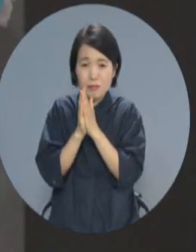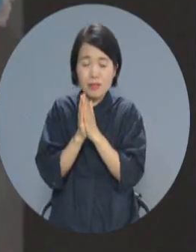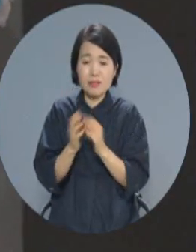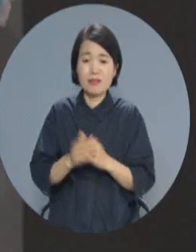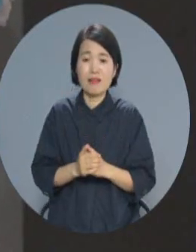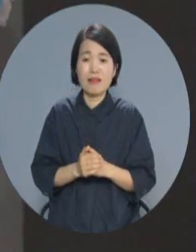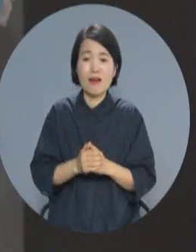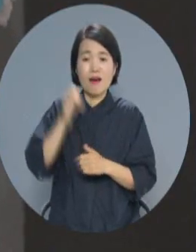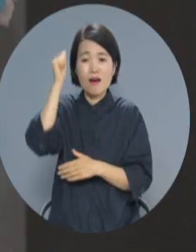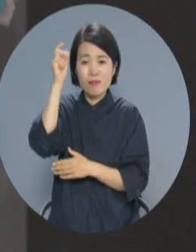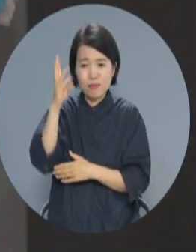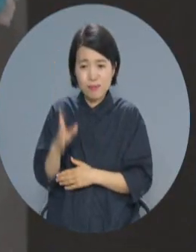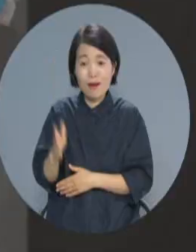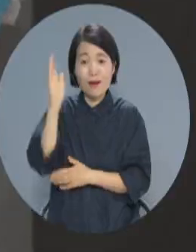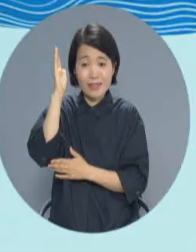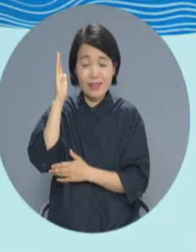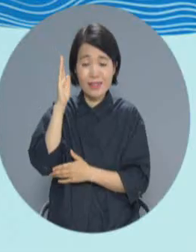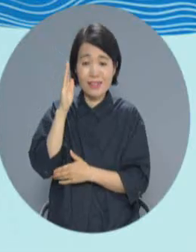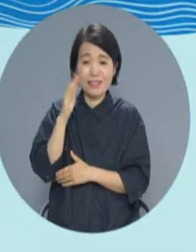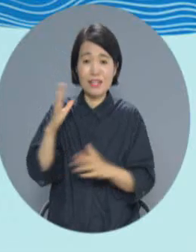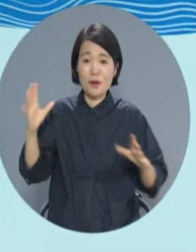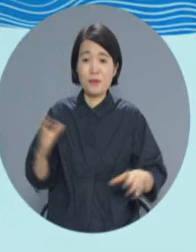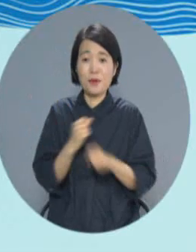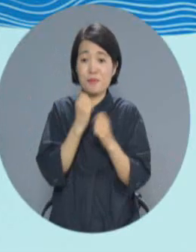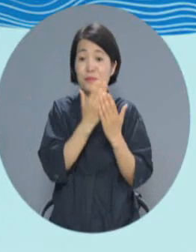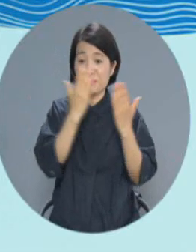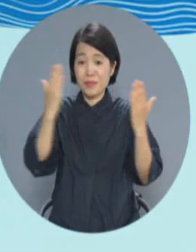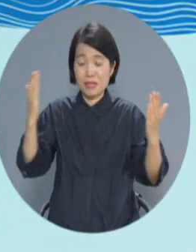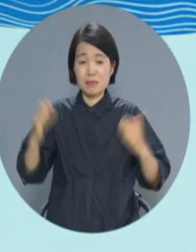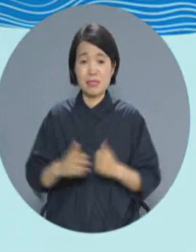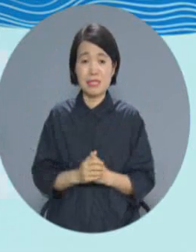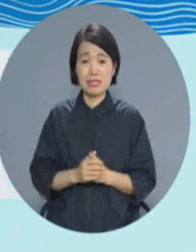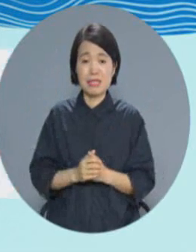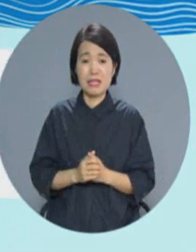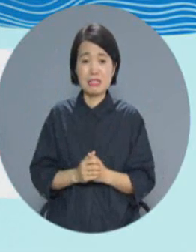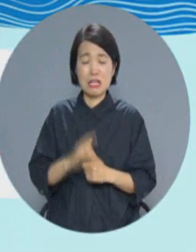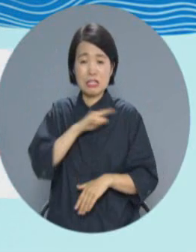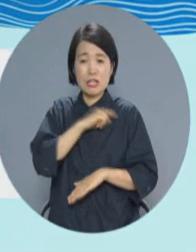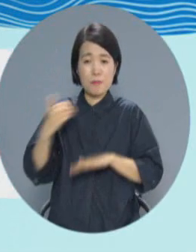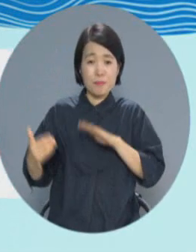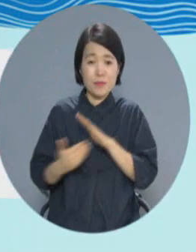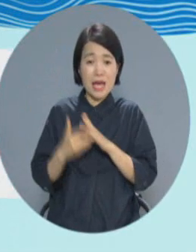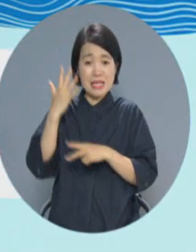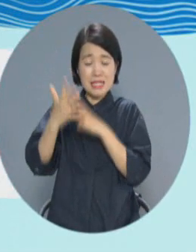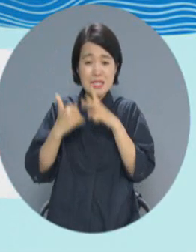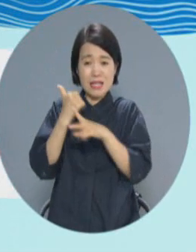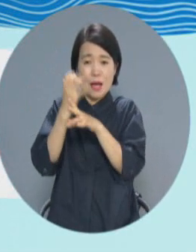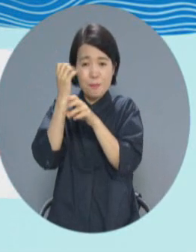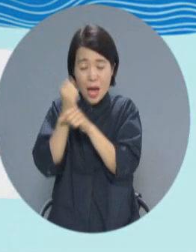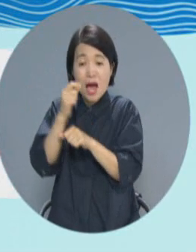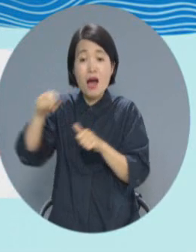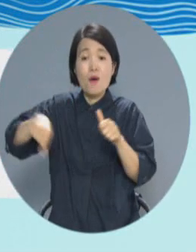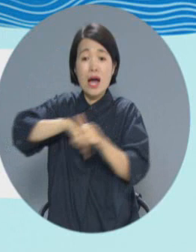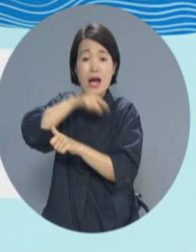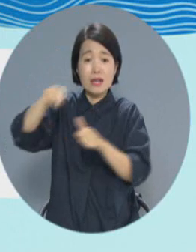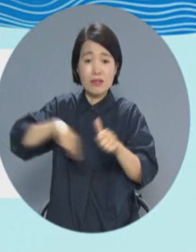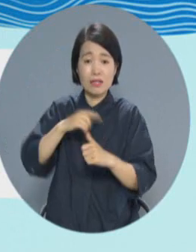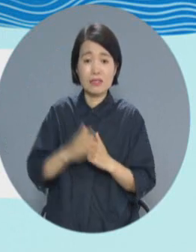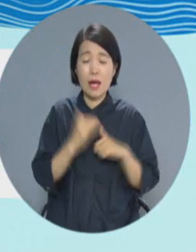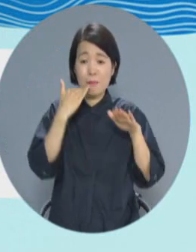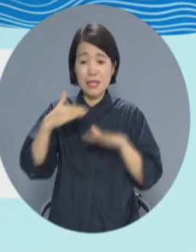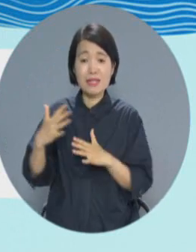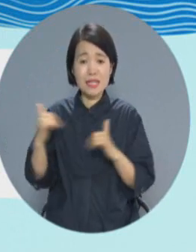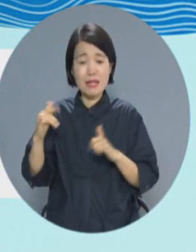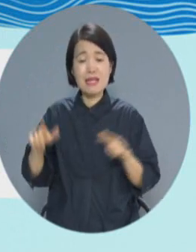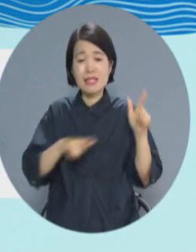이야기들이 한자리에 모였습니다. 절대적인 어떤 신에게 의존할 수밖에 없는 환경이었기 때문에 이러한 어떤